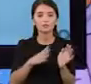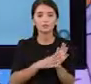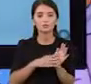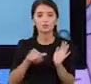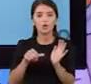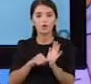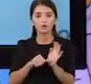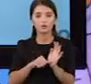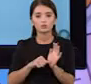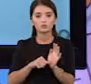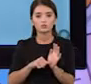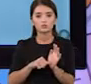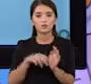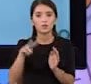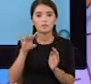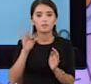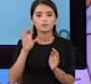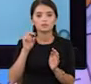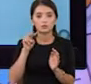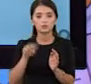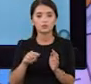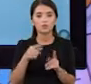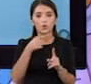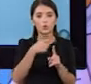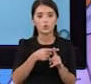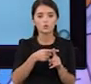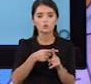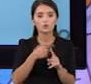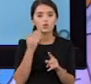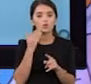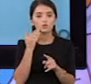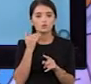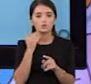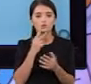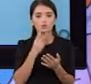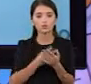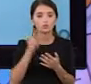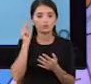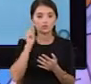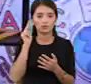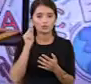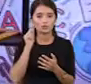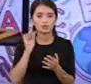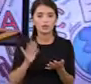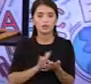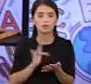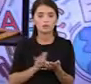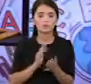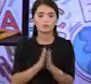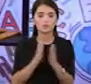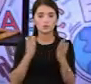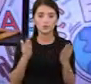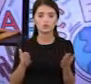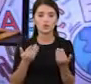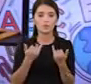29 va 6 ko'rinishdagi misollarni qo'shishni eng qulay usullarni o'rganamiz. Daftaringizni